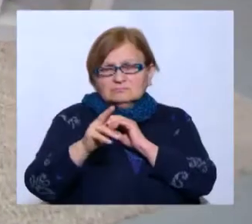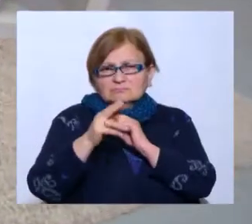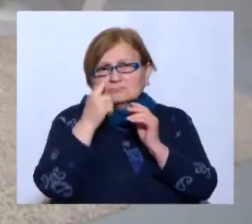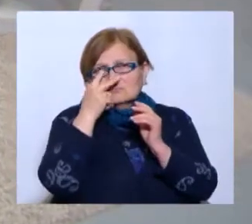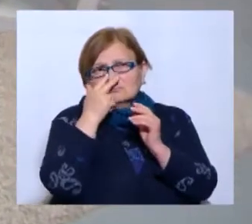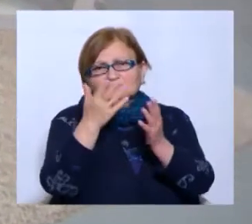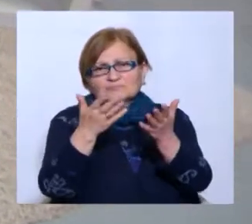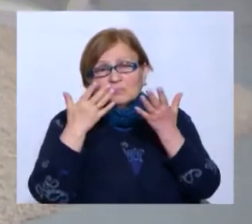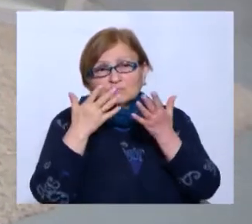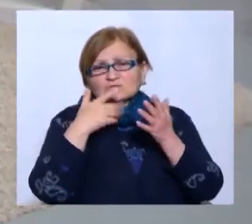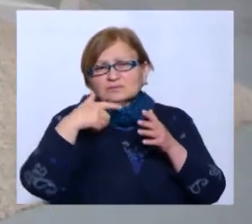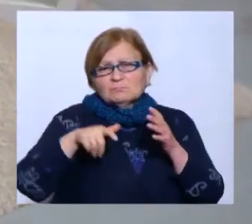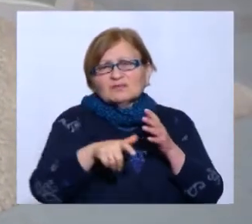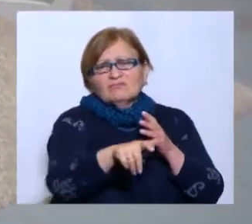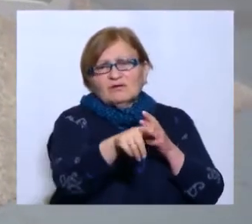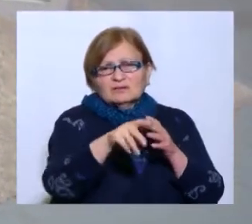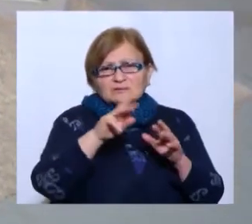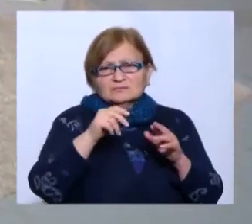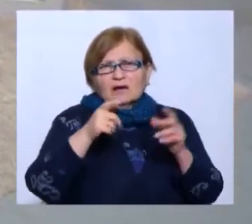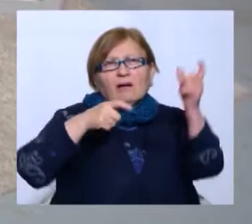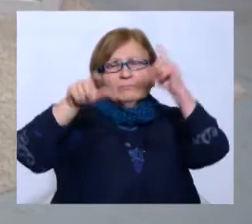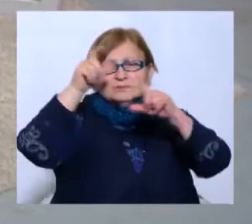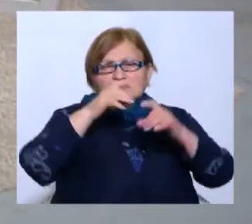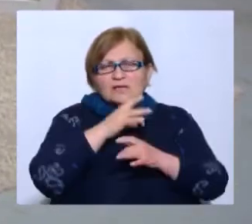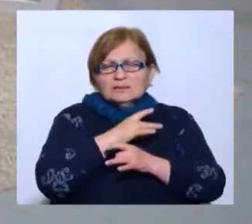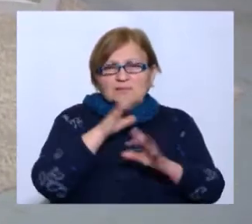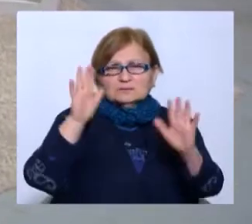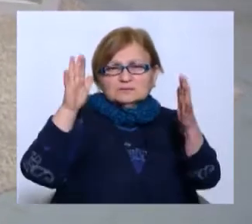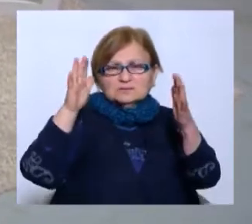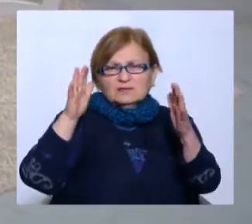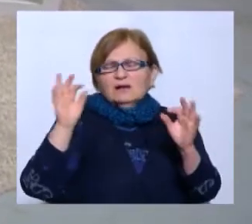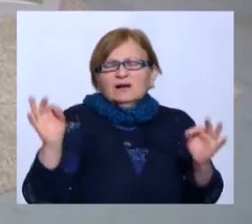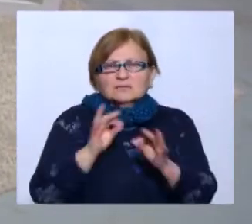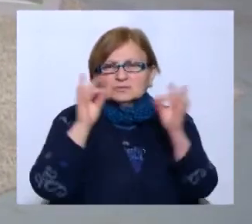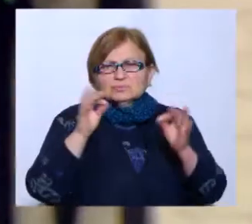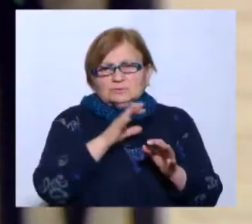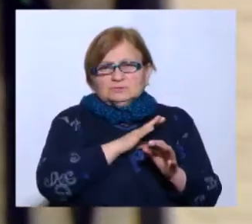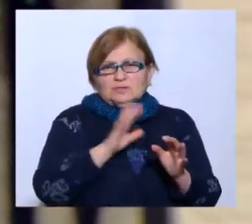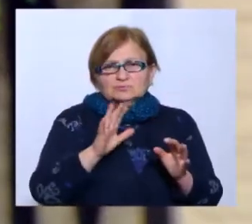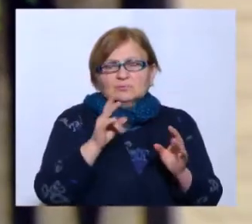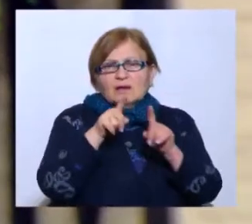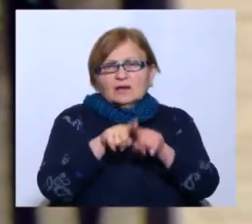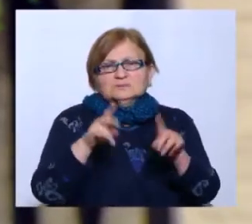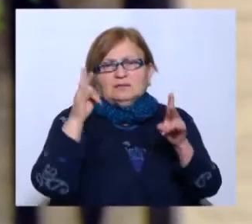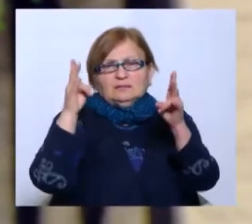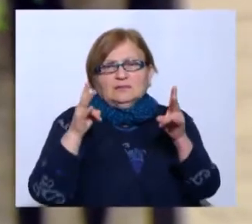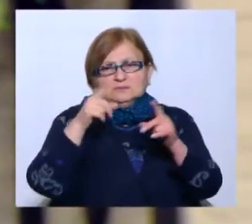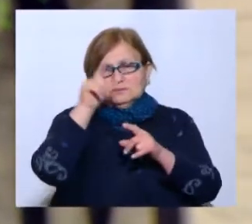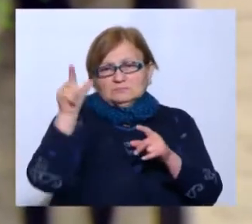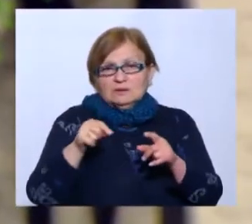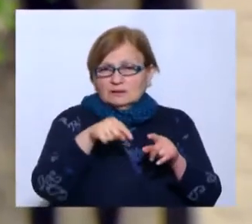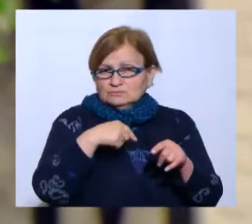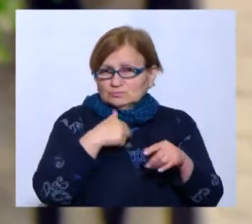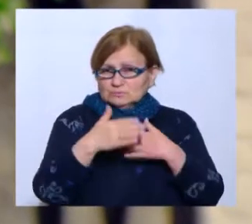მოსჩანს მტკვარი და მეტეხი თეთრად მოელვარე. ოჰ, არასდროს არ შობილა ასე ნაზი მთვარე. აქ